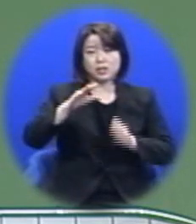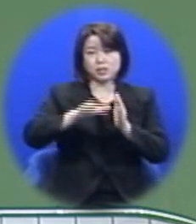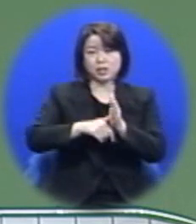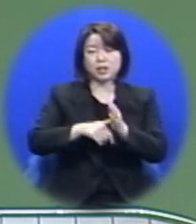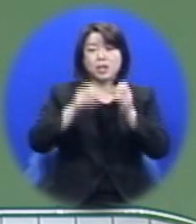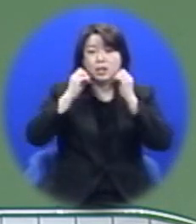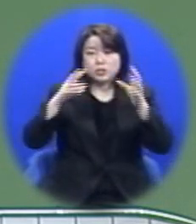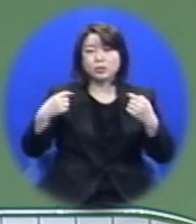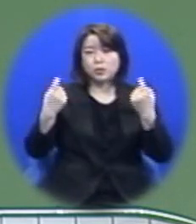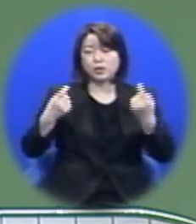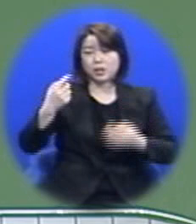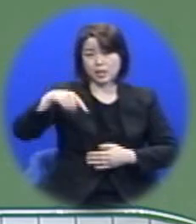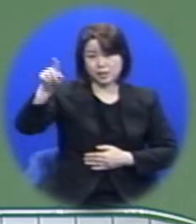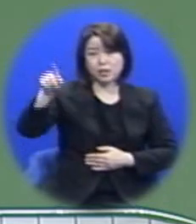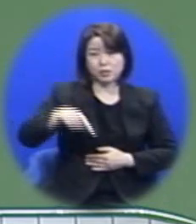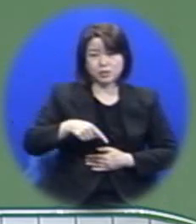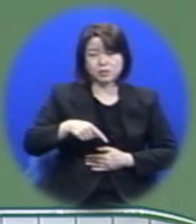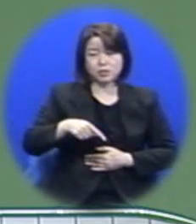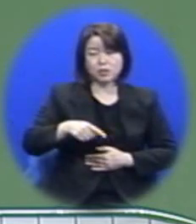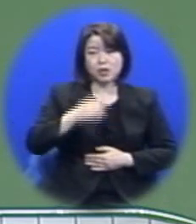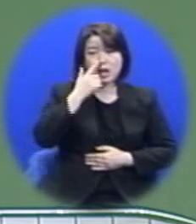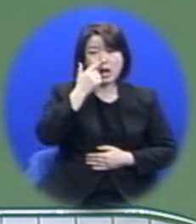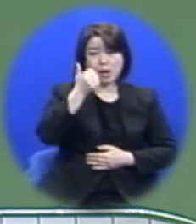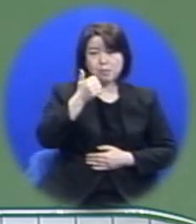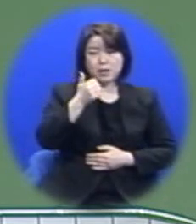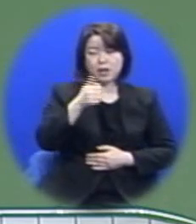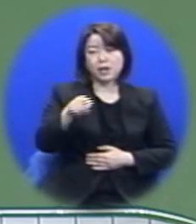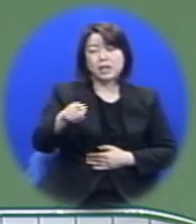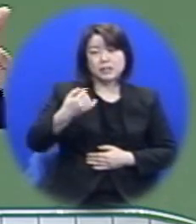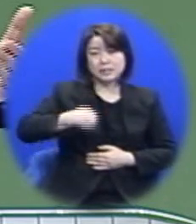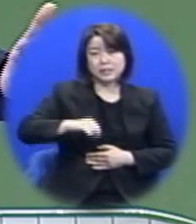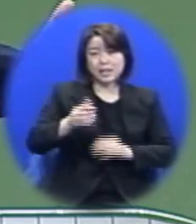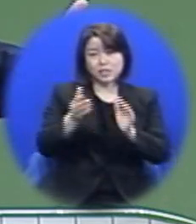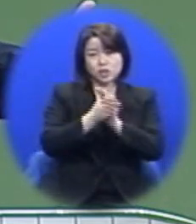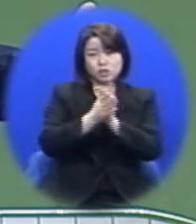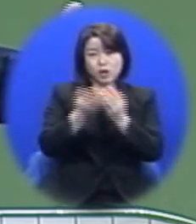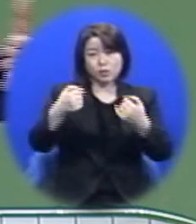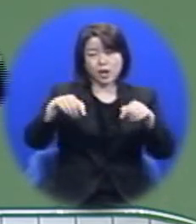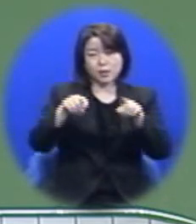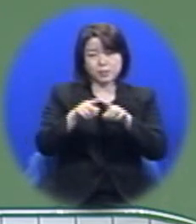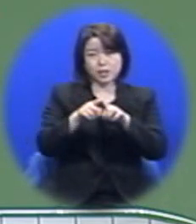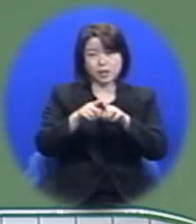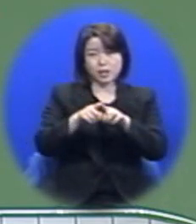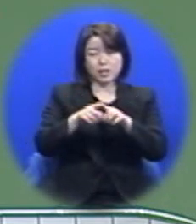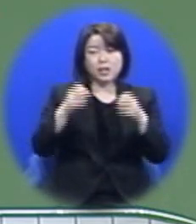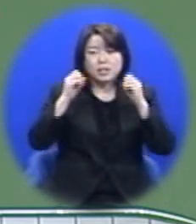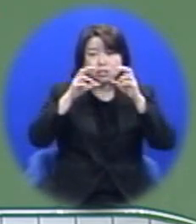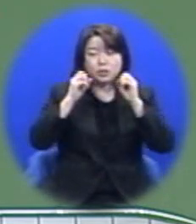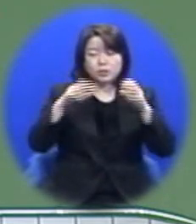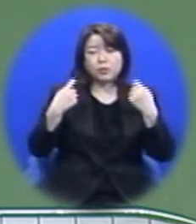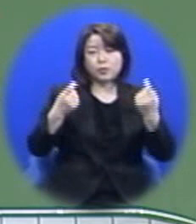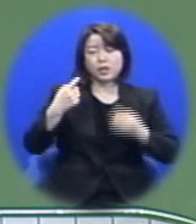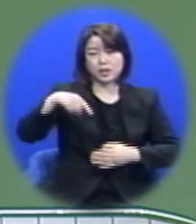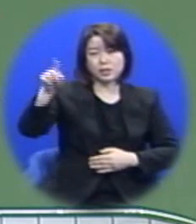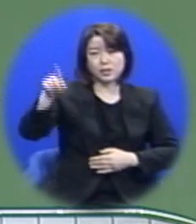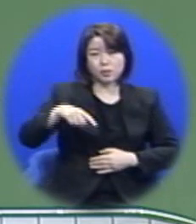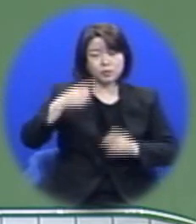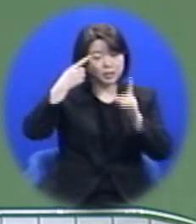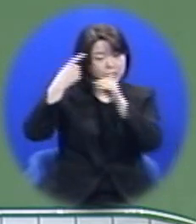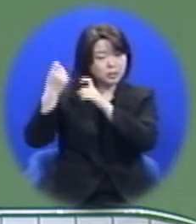선교여행을 갔다 왔습니다. 아버지가 친구들과 함께 선교여행을 다녀온 기념으로 파티를